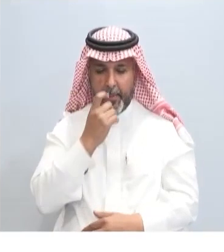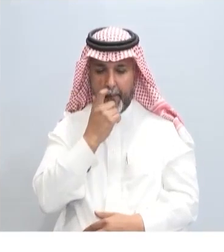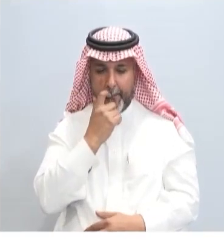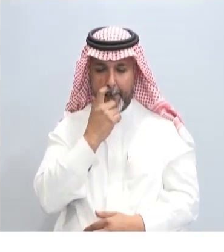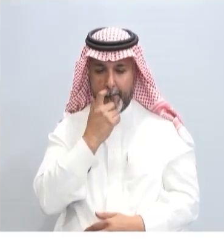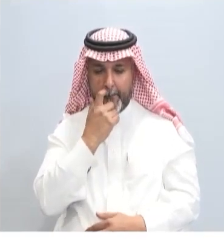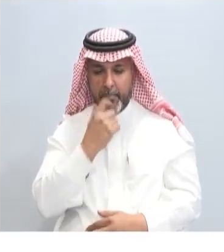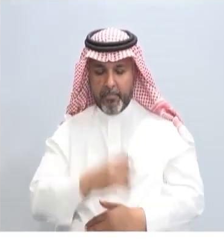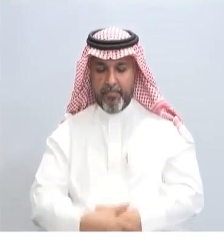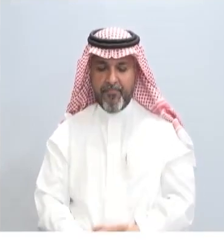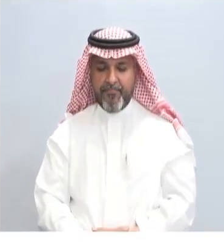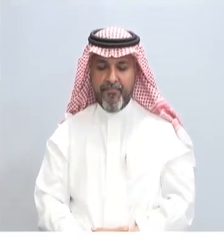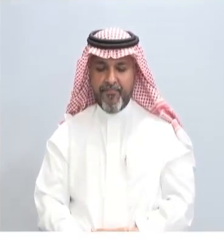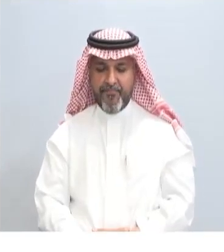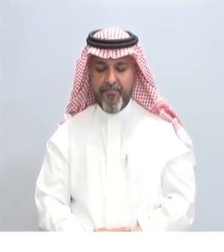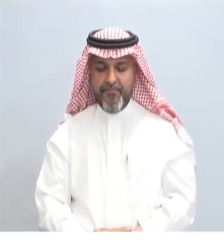غير